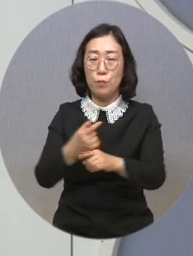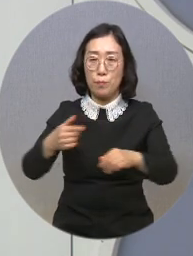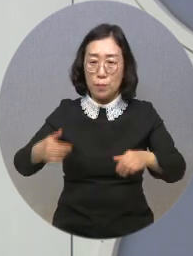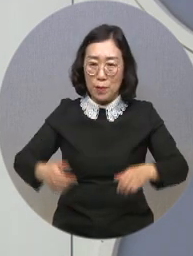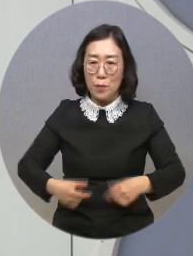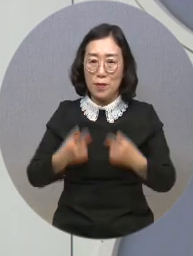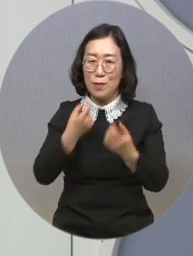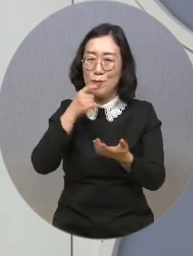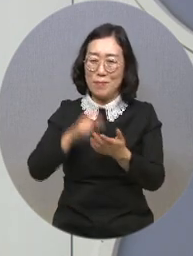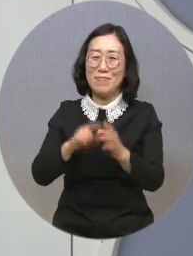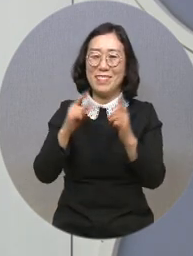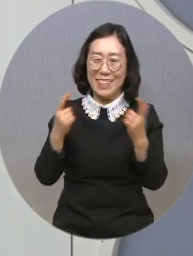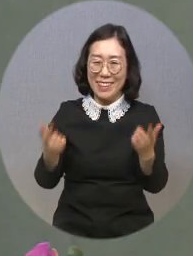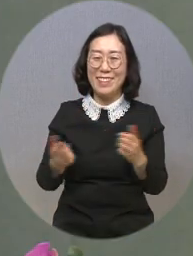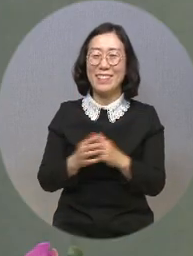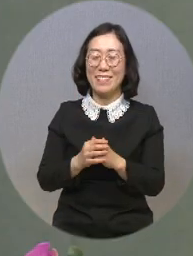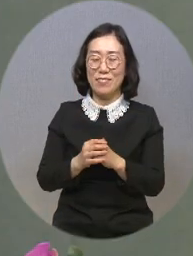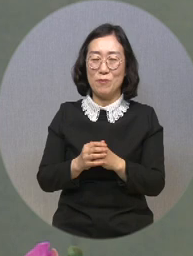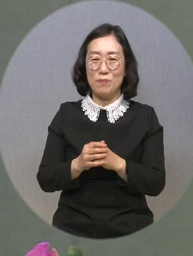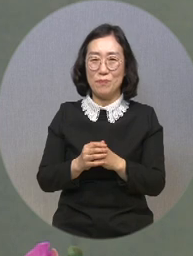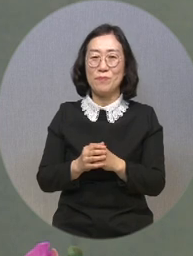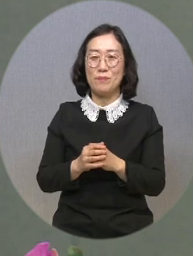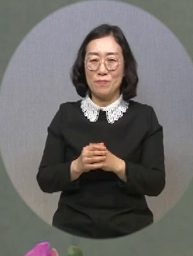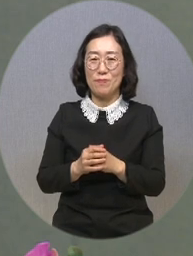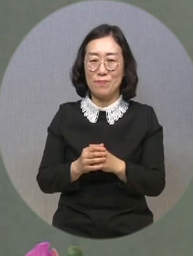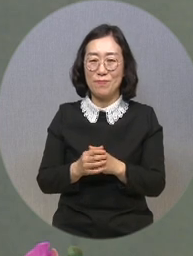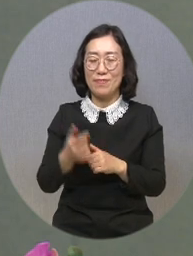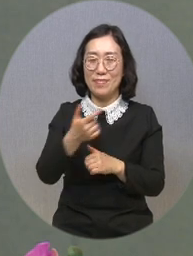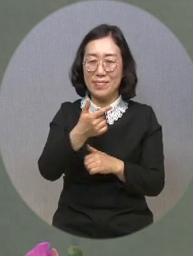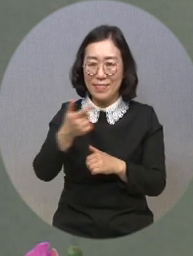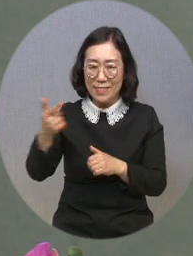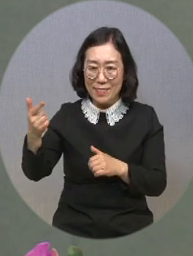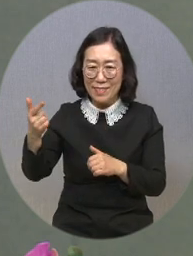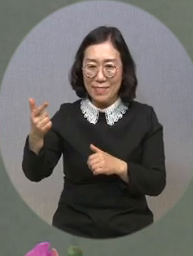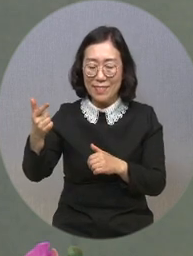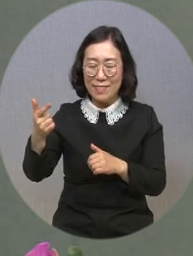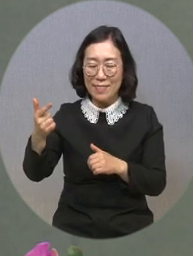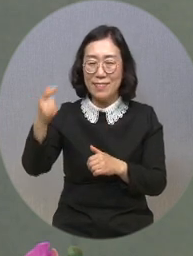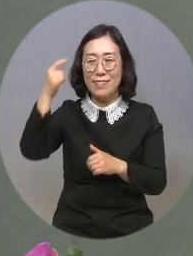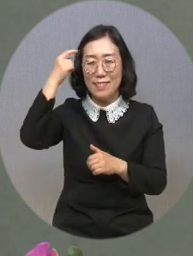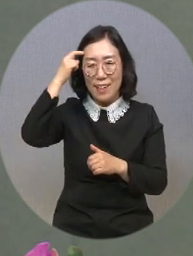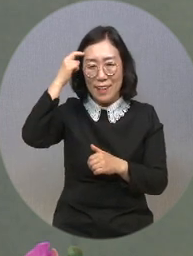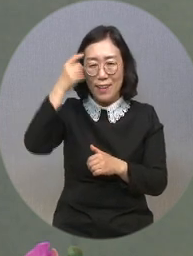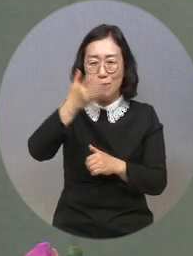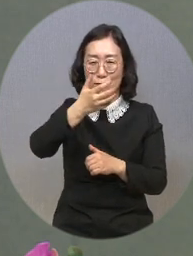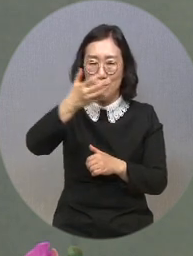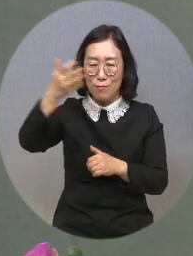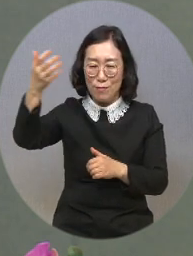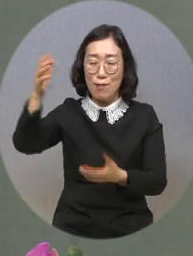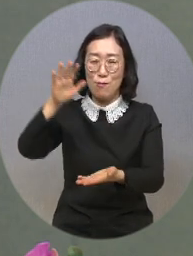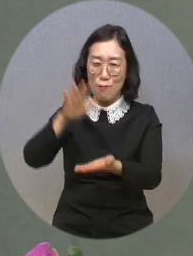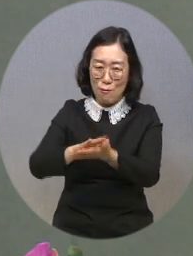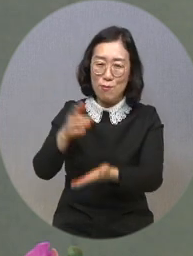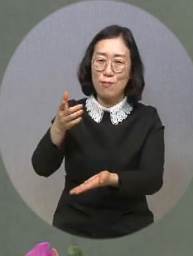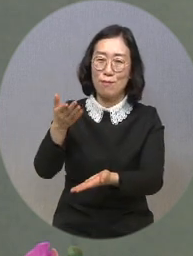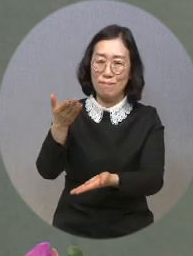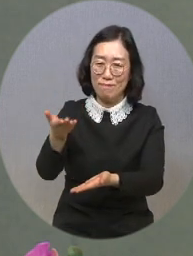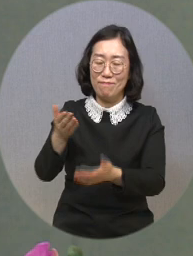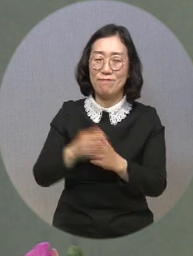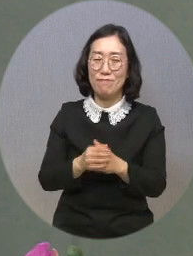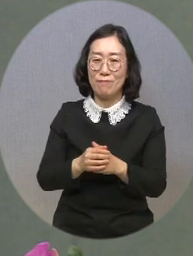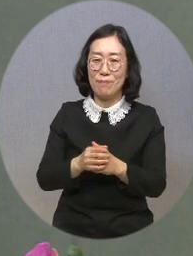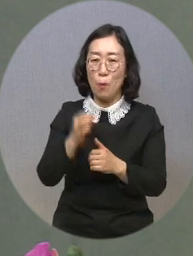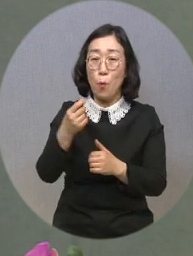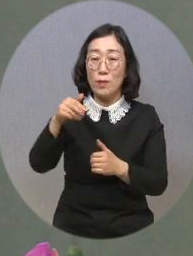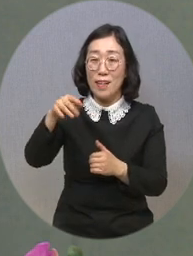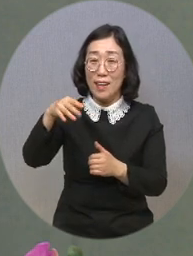쉽지 않겠죠? 아주 대단한 그 포부와 열정을 갖고 계시는 것 같아요.